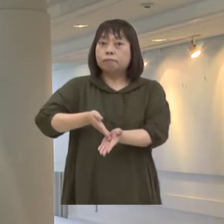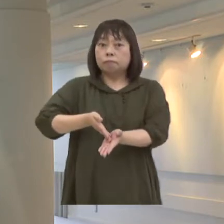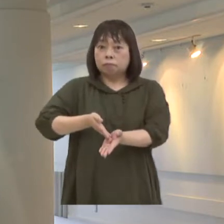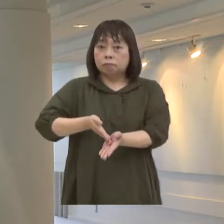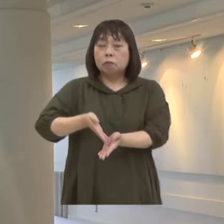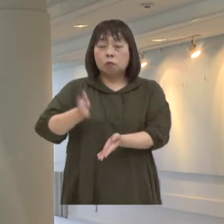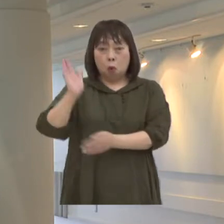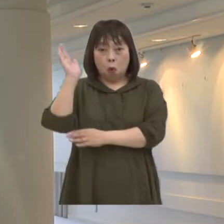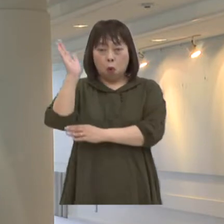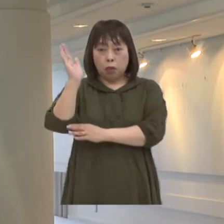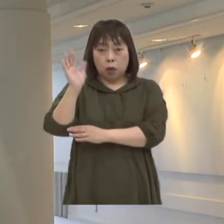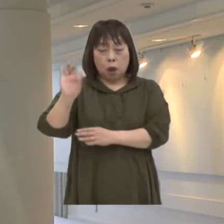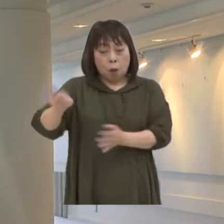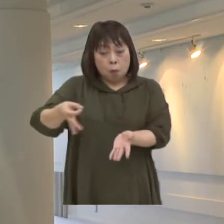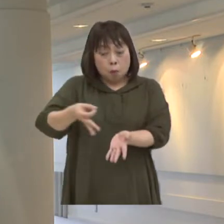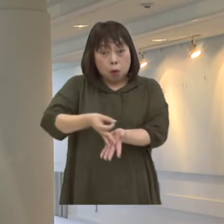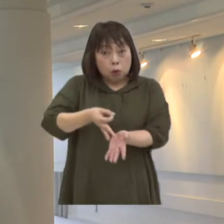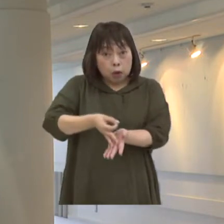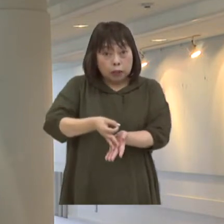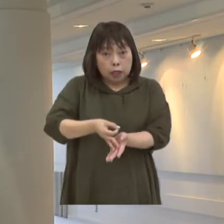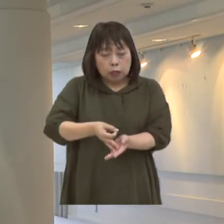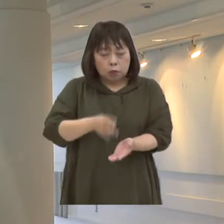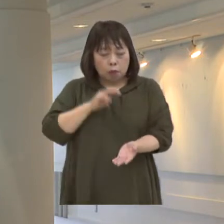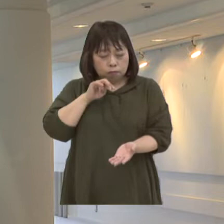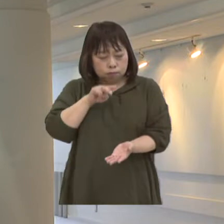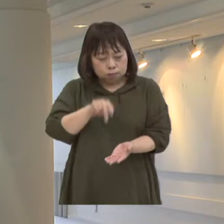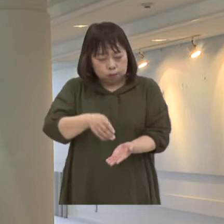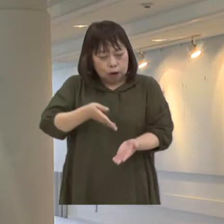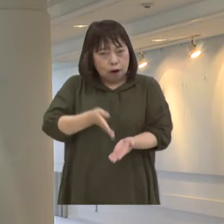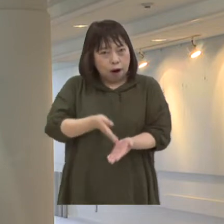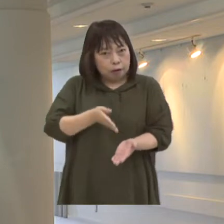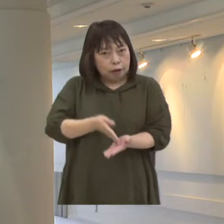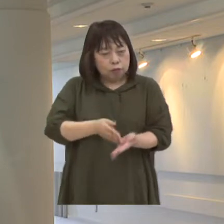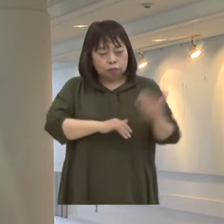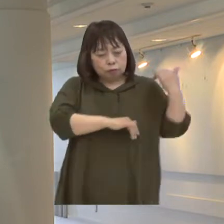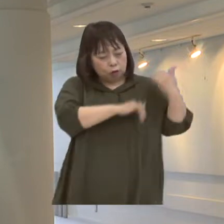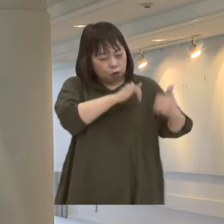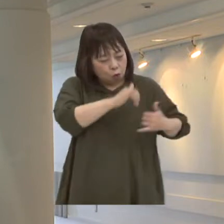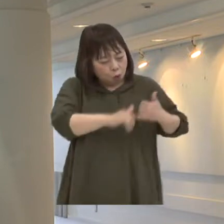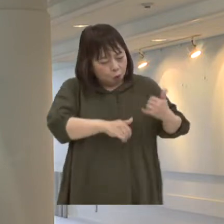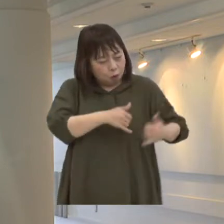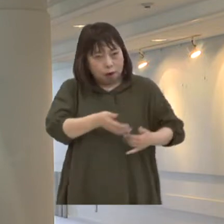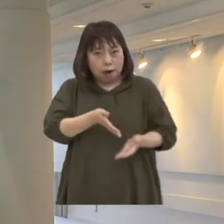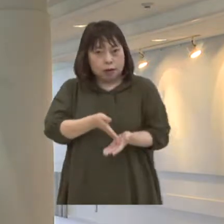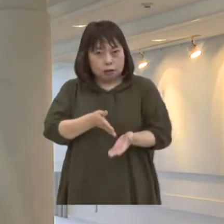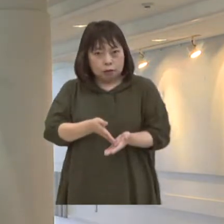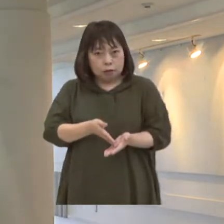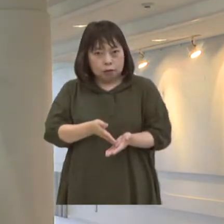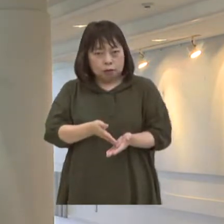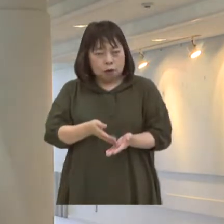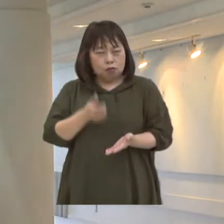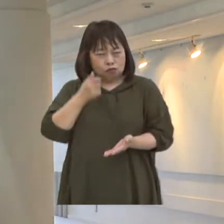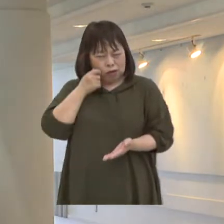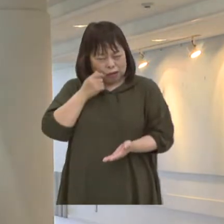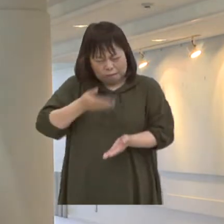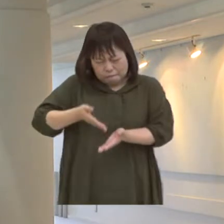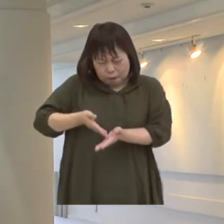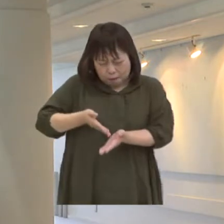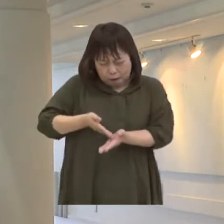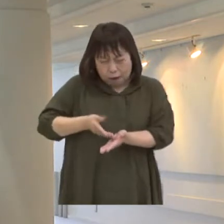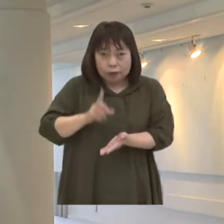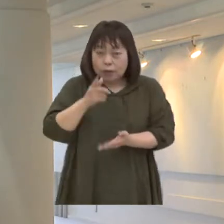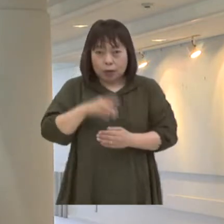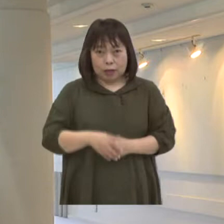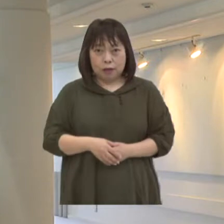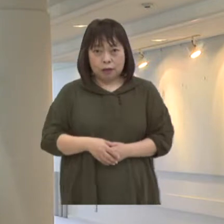物語を語るのが仕事の伝統話芸です。と言っても難しい話をするのではありません。逆